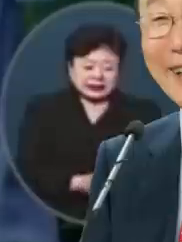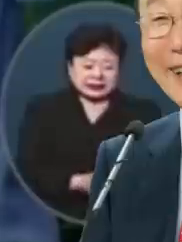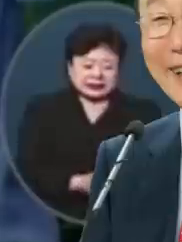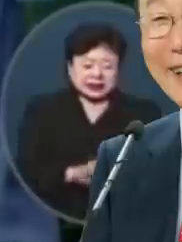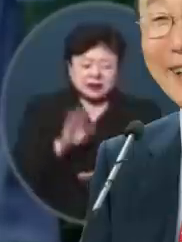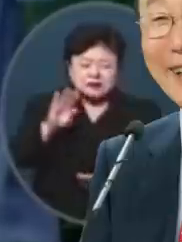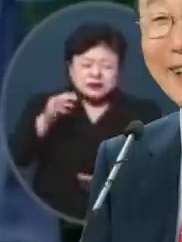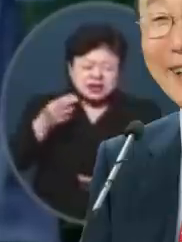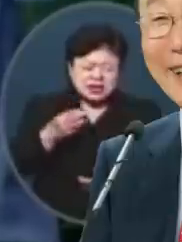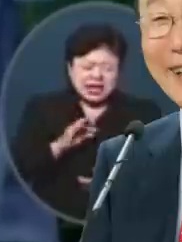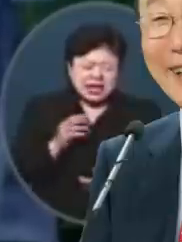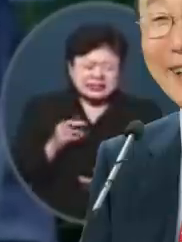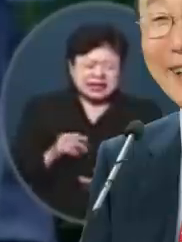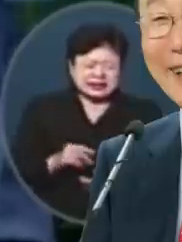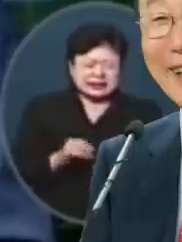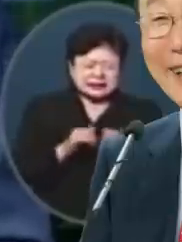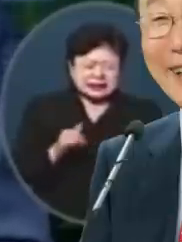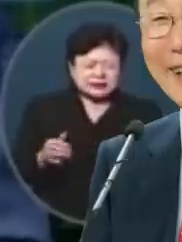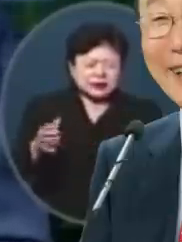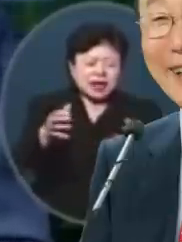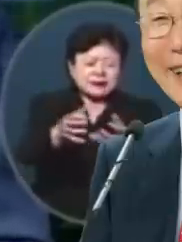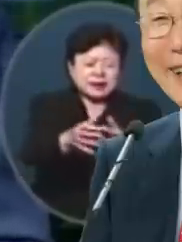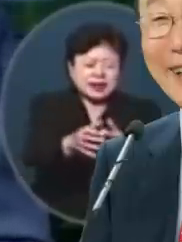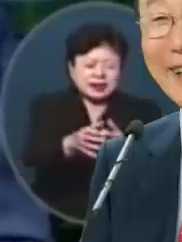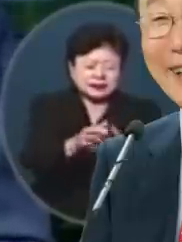블레셋 사람들과 함께